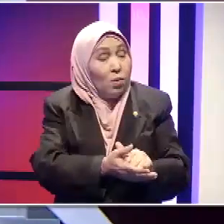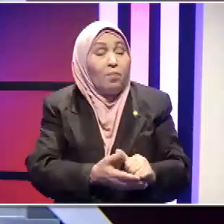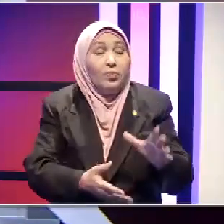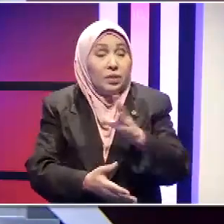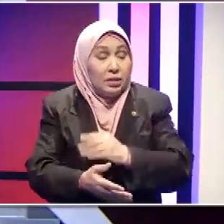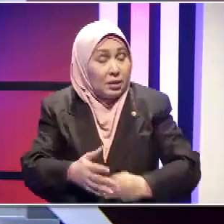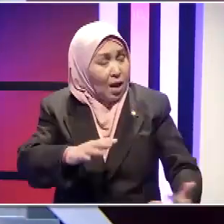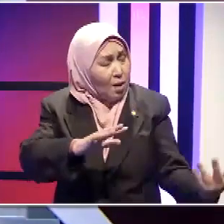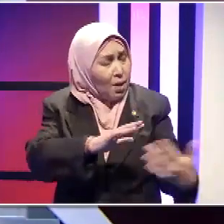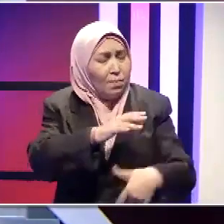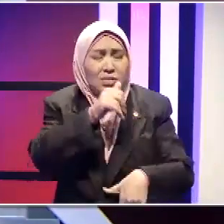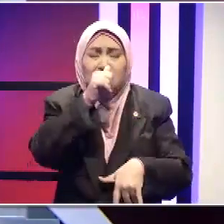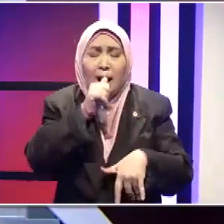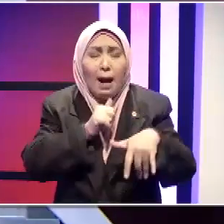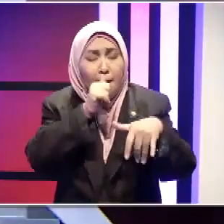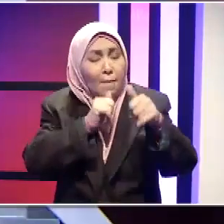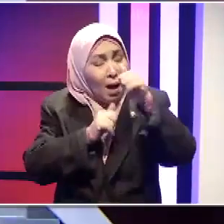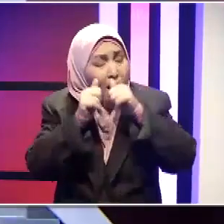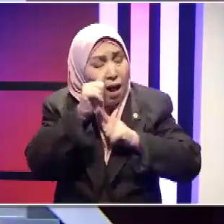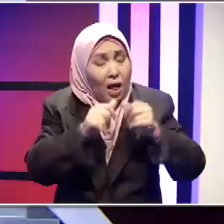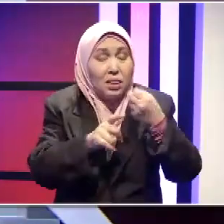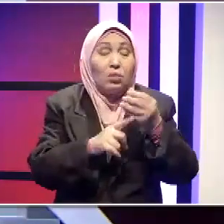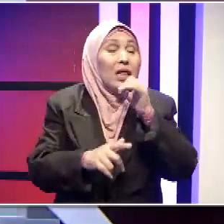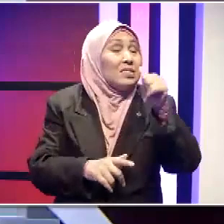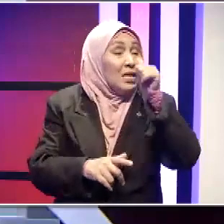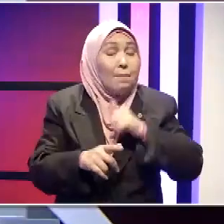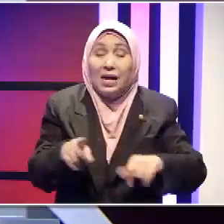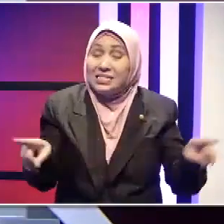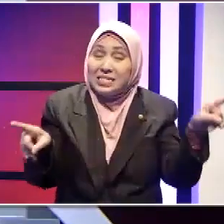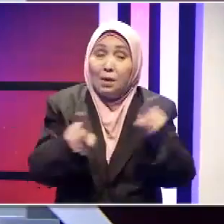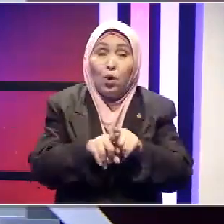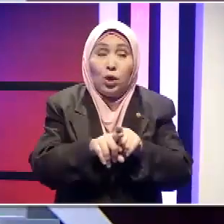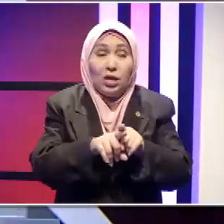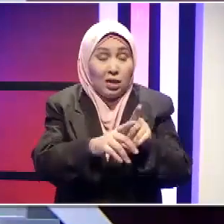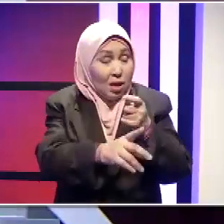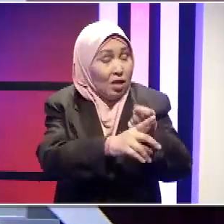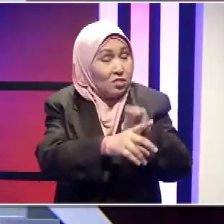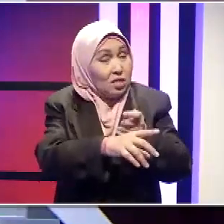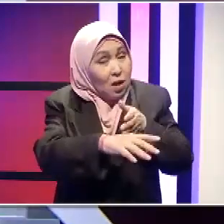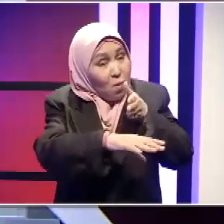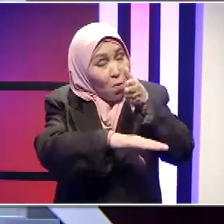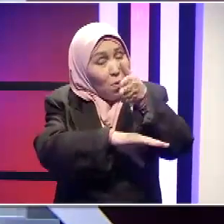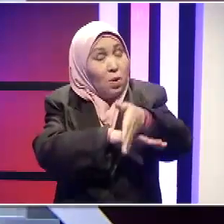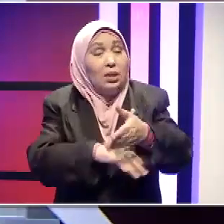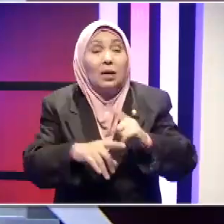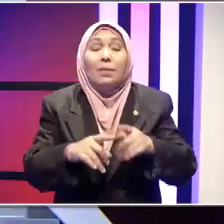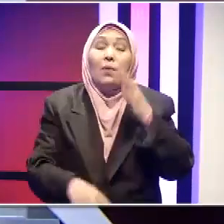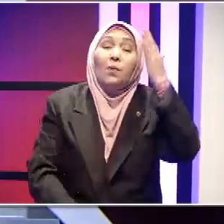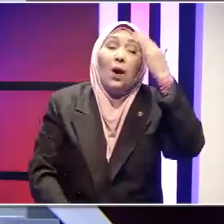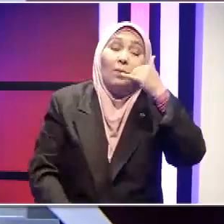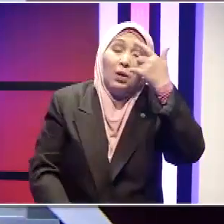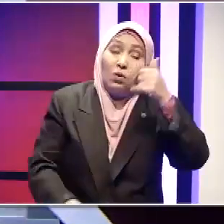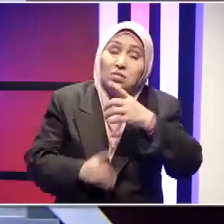sauna alaikum kamus about the taxable ke kamu saja ini templok yang dalam foldernya tetapi mengabulkannya di